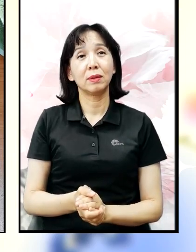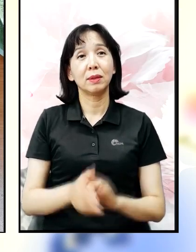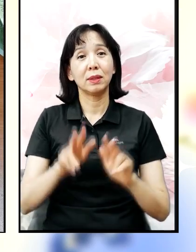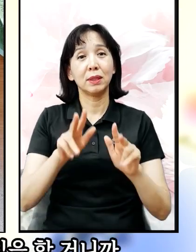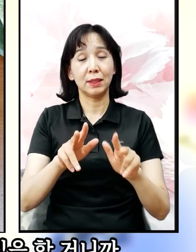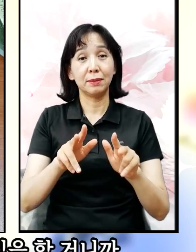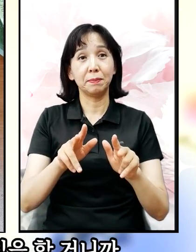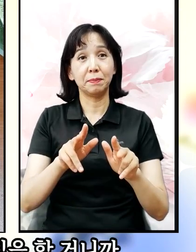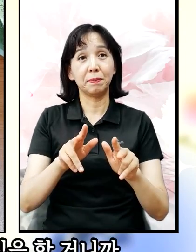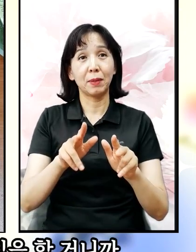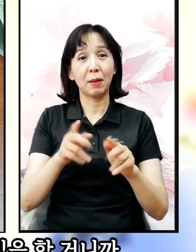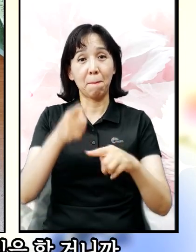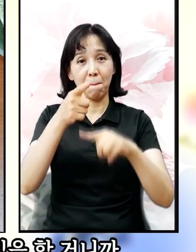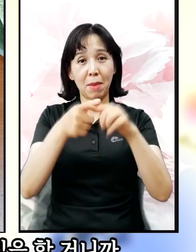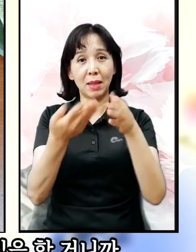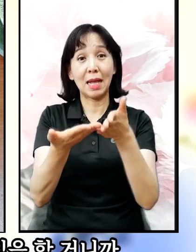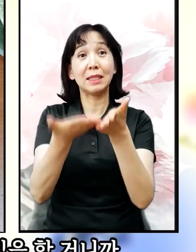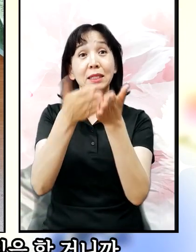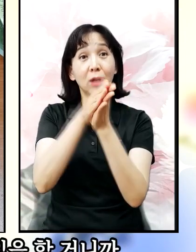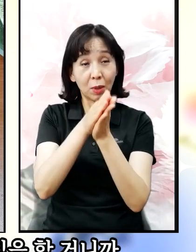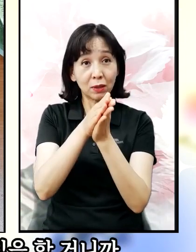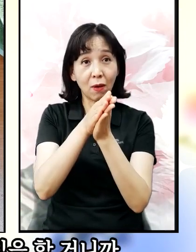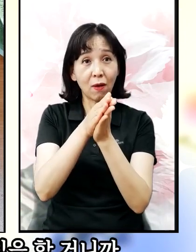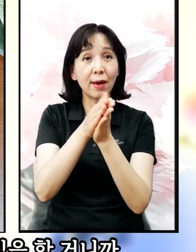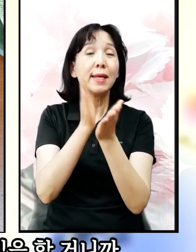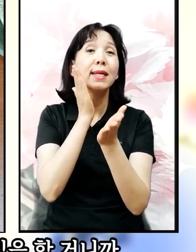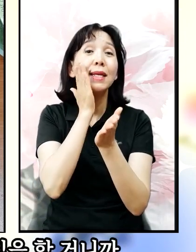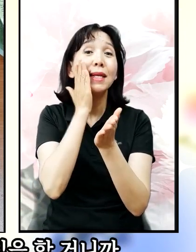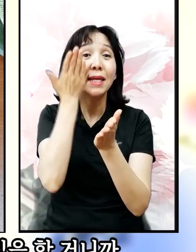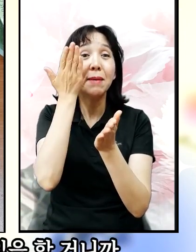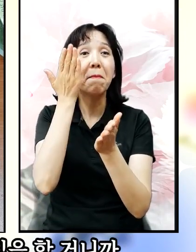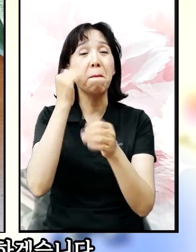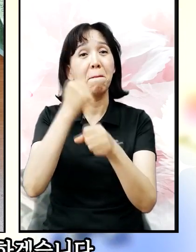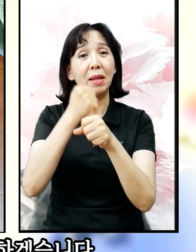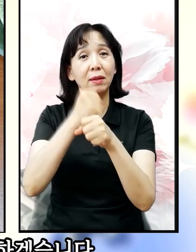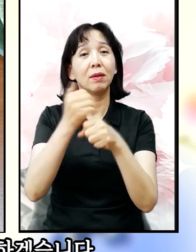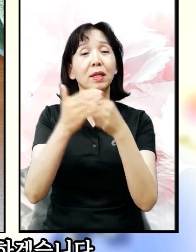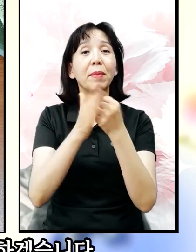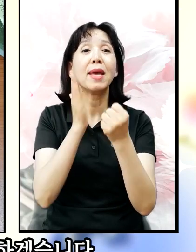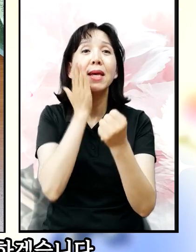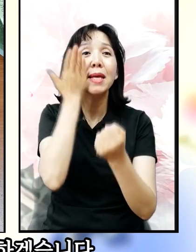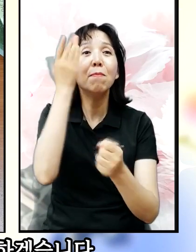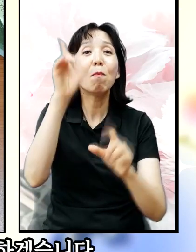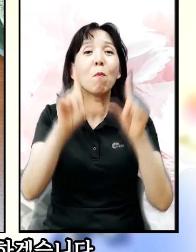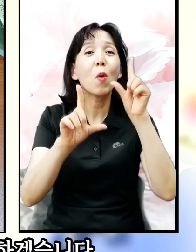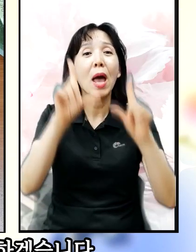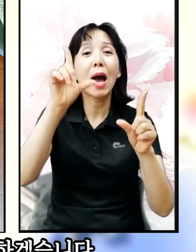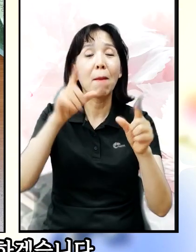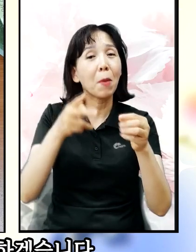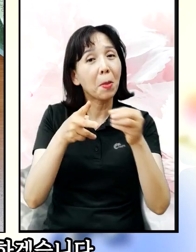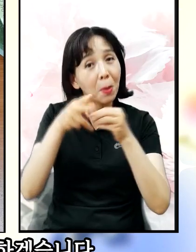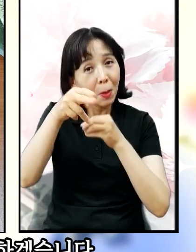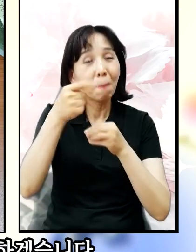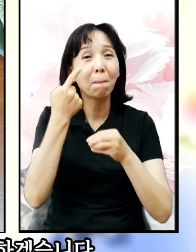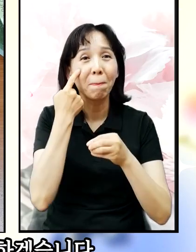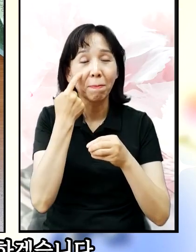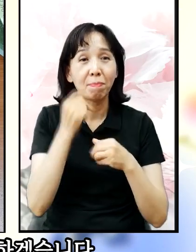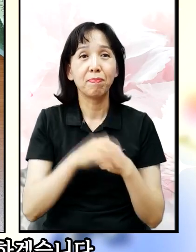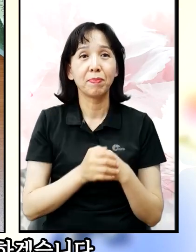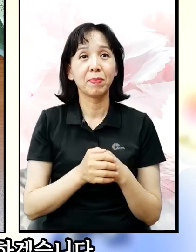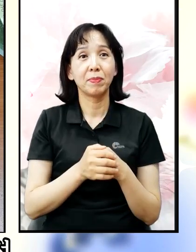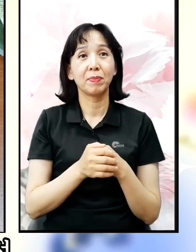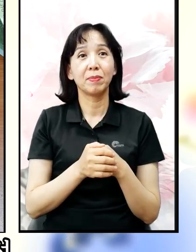그러면 이거를 지금 리본을 반 접은 상태에서 우리가 꽃잎을 할 거니까 꽃잎 모양을 한번 오려줘 보도록